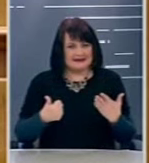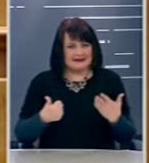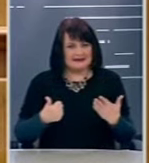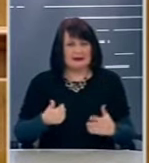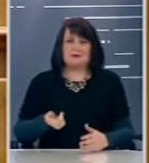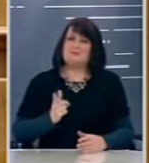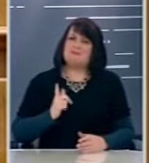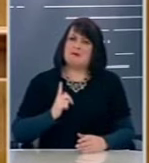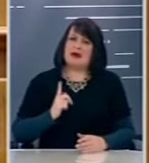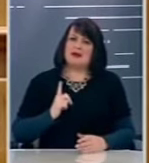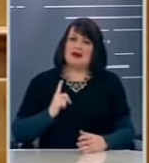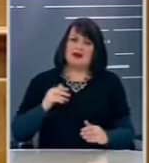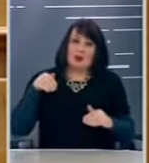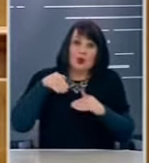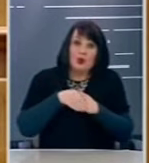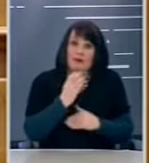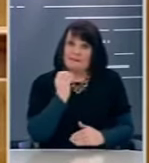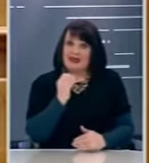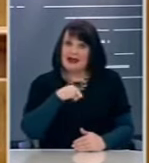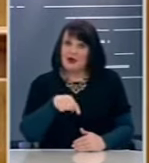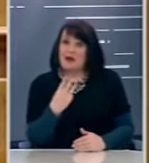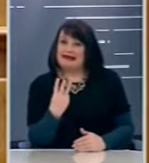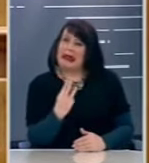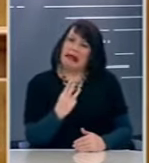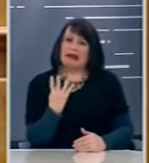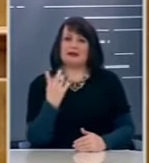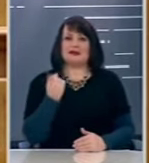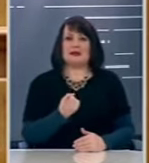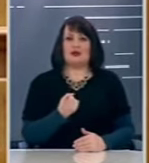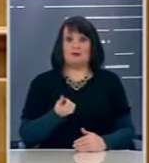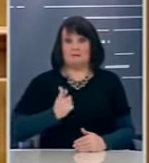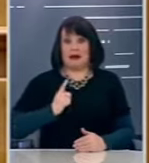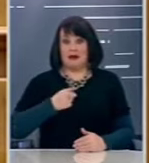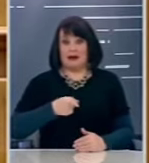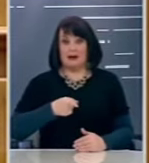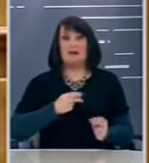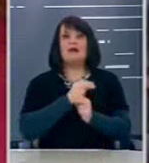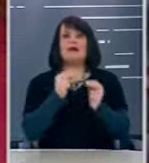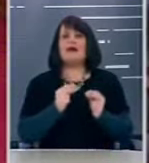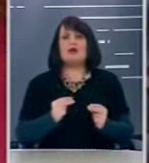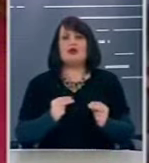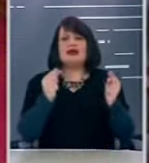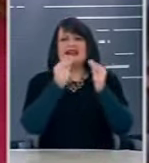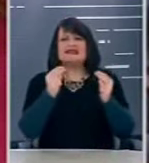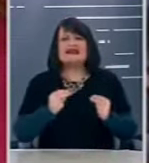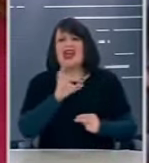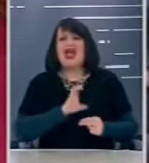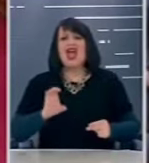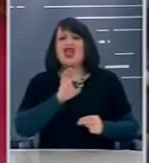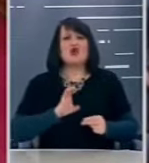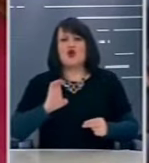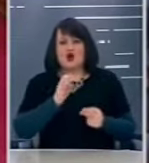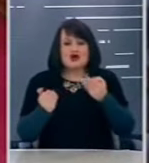προβλέψεις για ύφεση 0,3% με 0,4%, τελικά τα στοιχεία της Κομισιόν, της